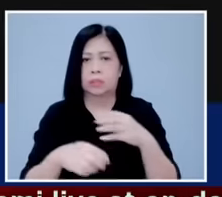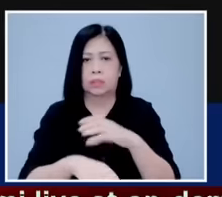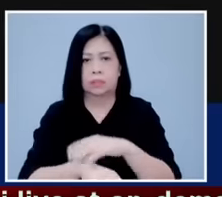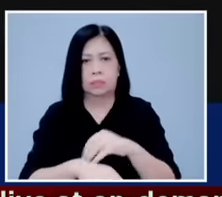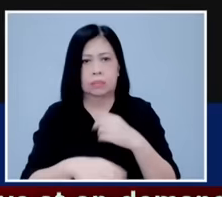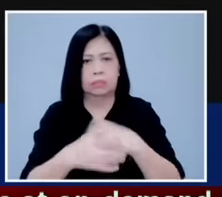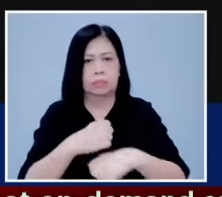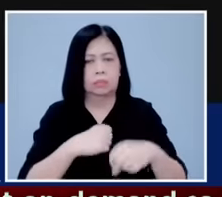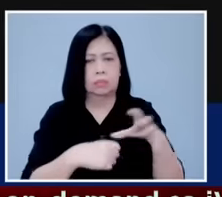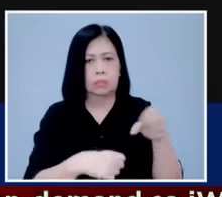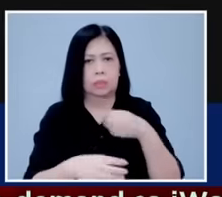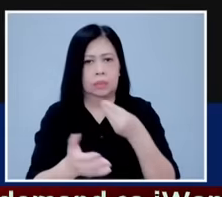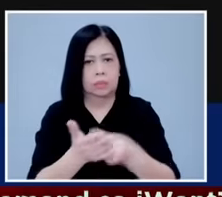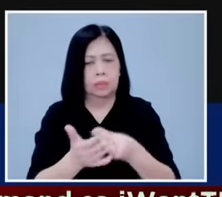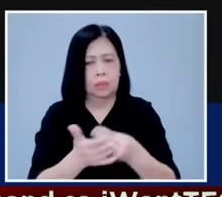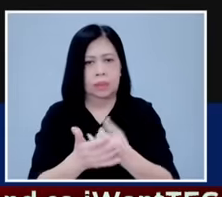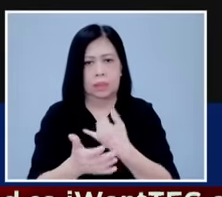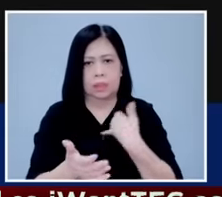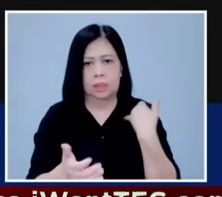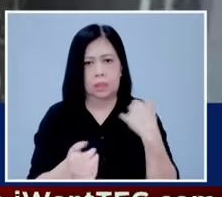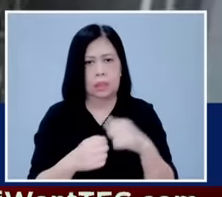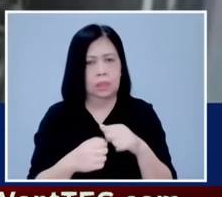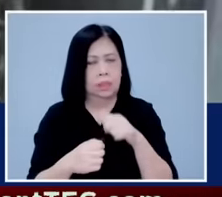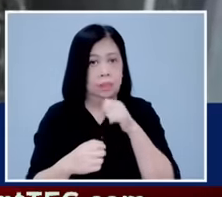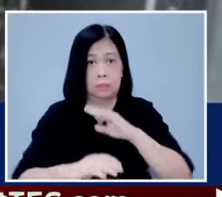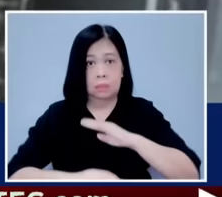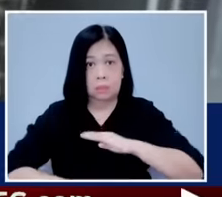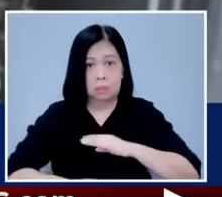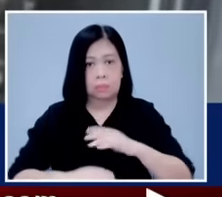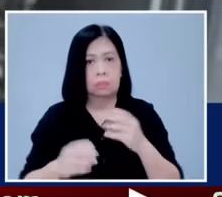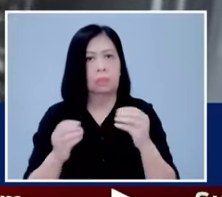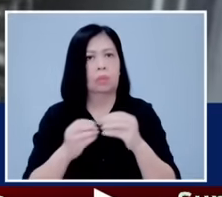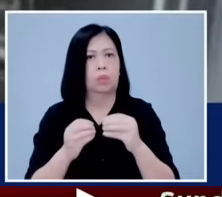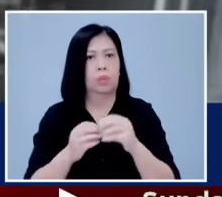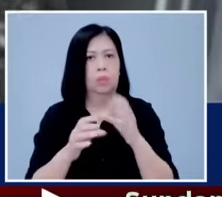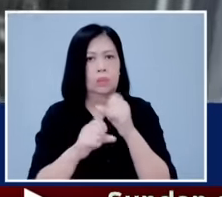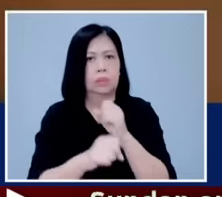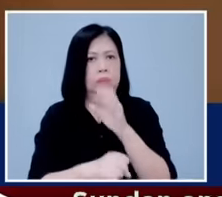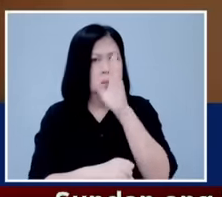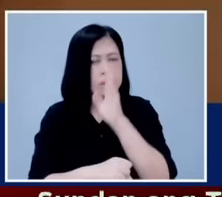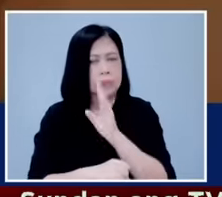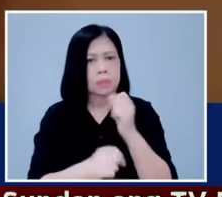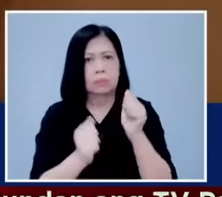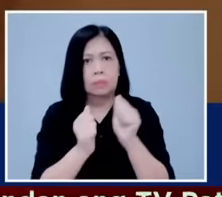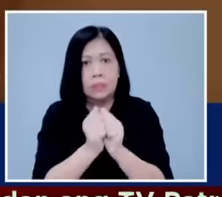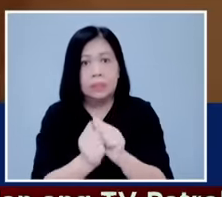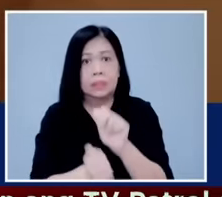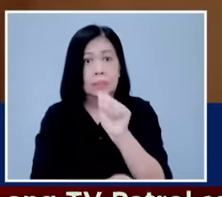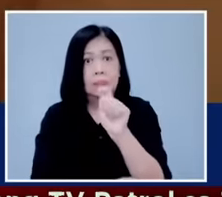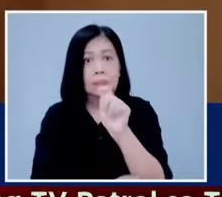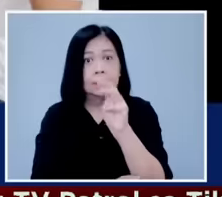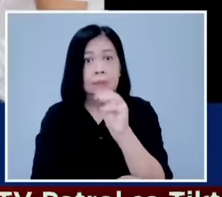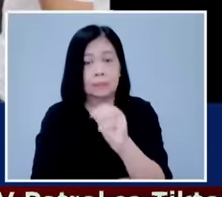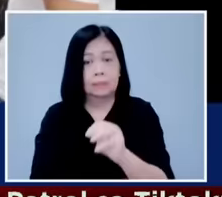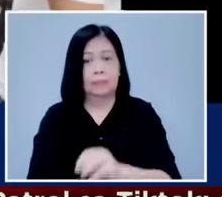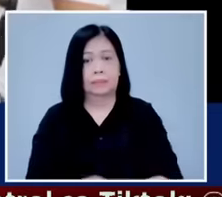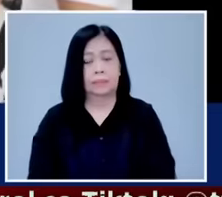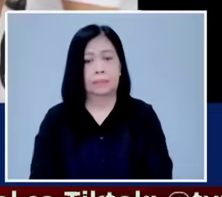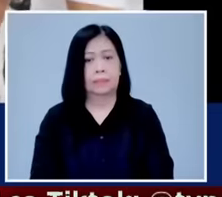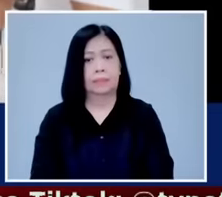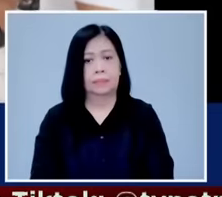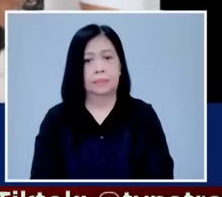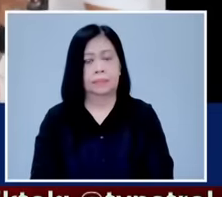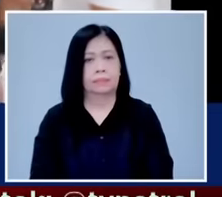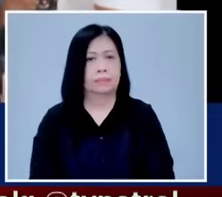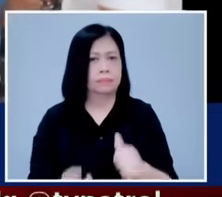pera at alahas. Hindi pa nakontento, sinira at pinagnakawan din pati ang automated teller machine. Sa